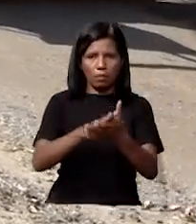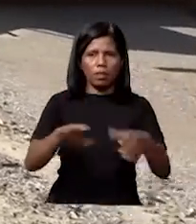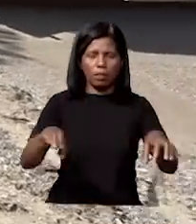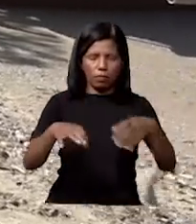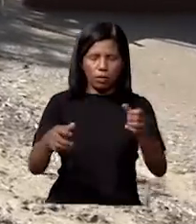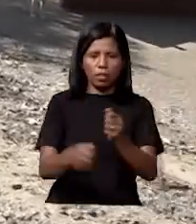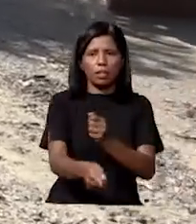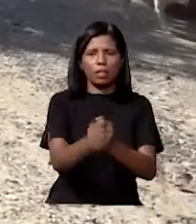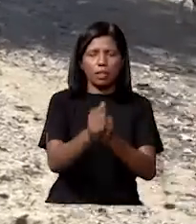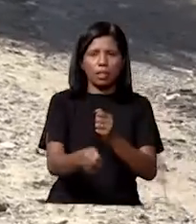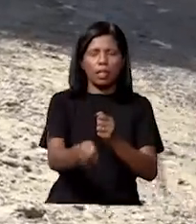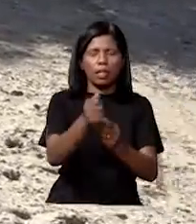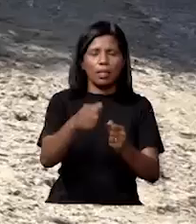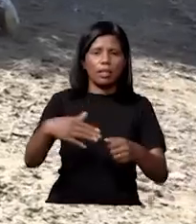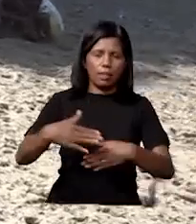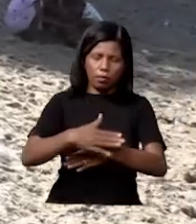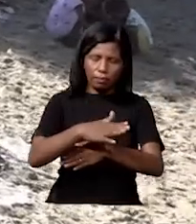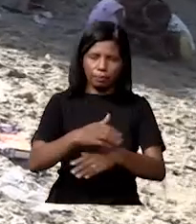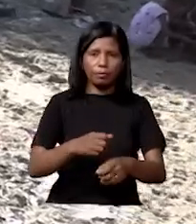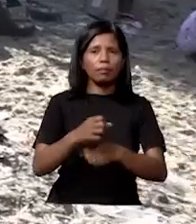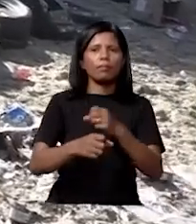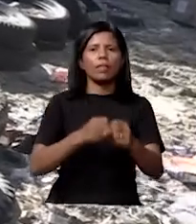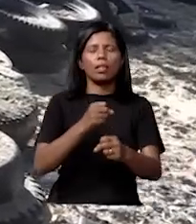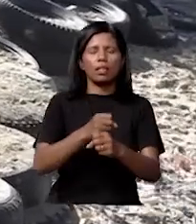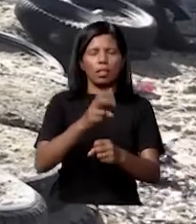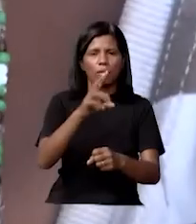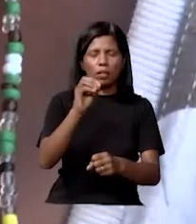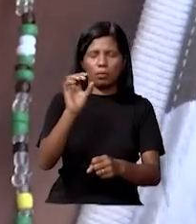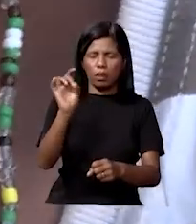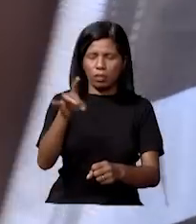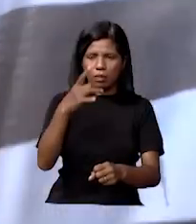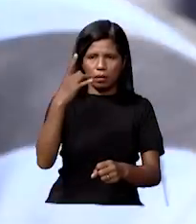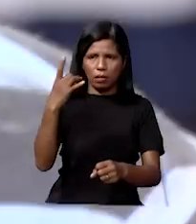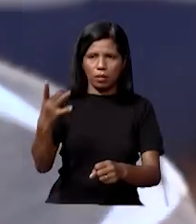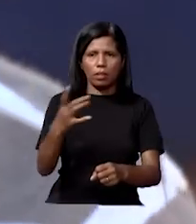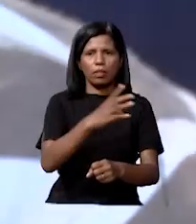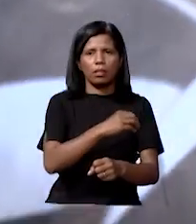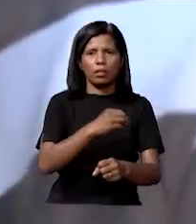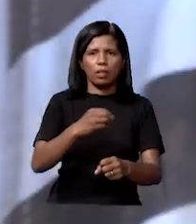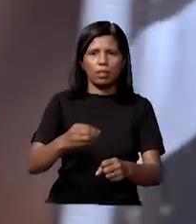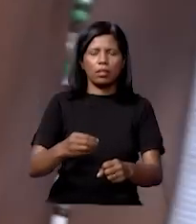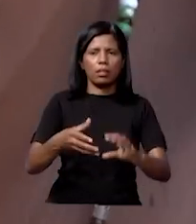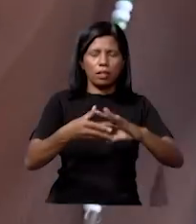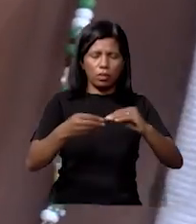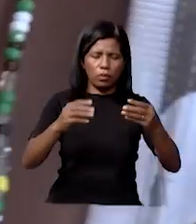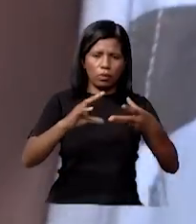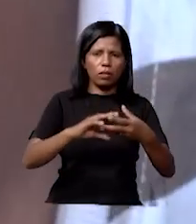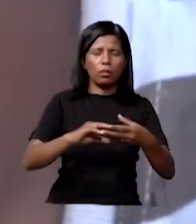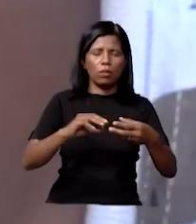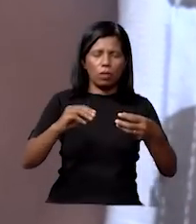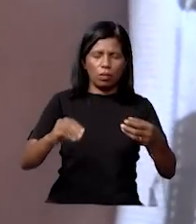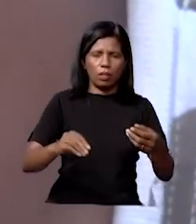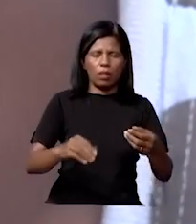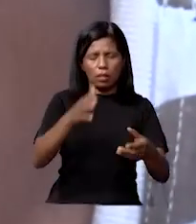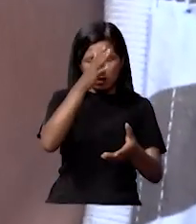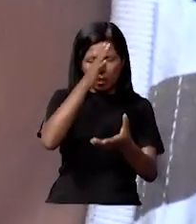peskador. Mai be iya tinang riu ruasan nur resin walu rogaya tingki simu store moruk iya ne mori stomak. Tamba ema